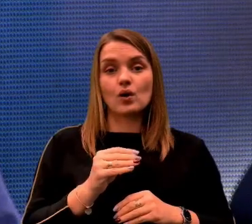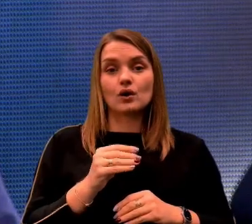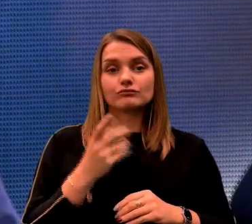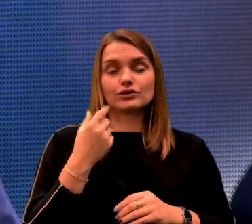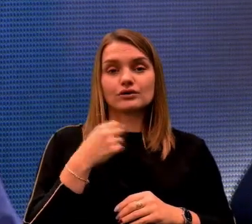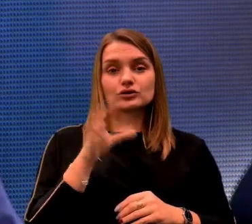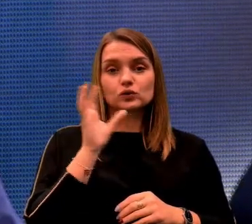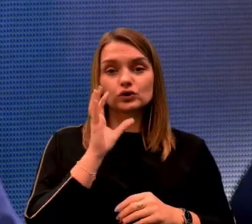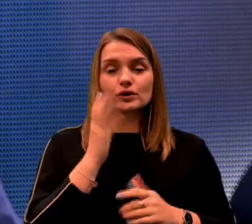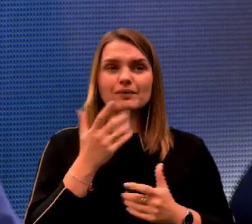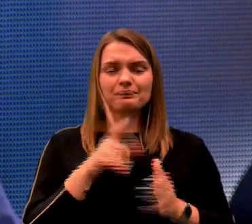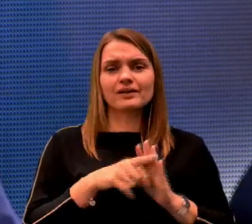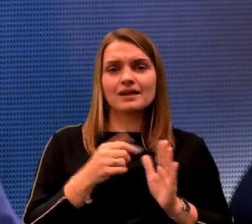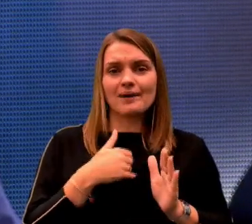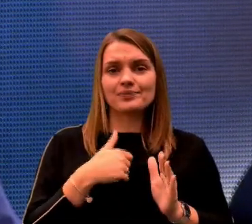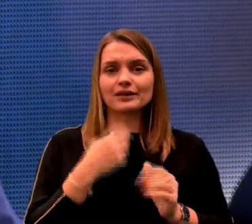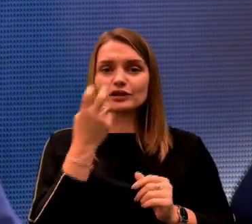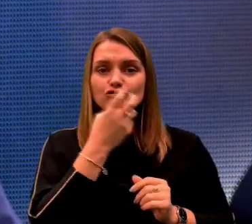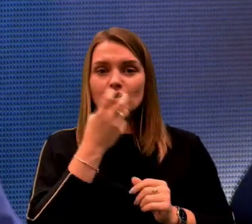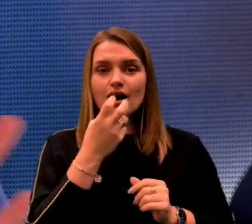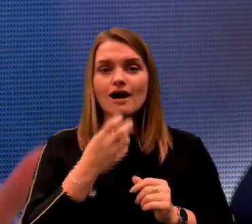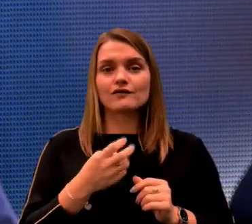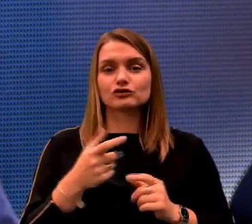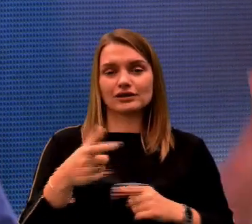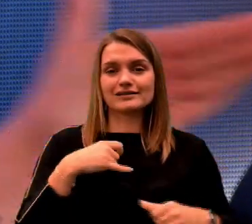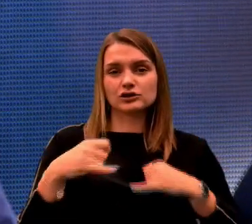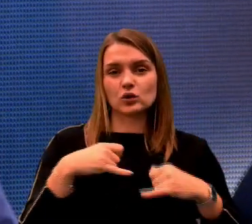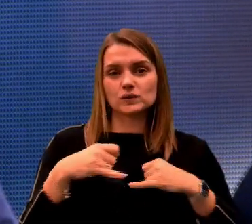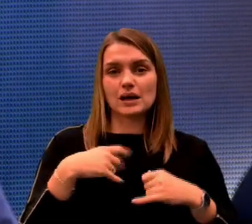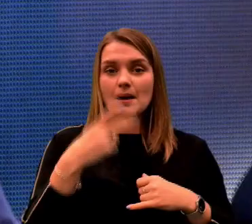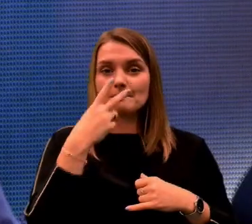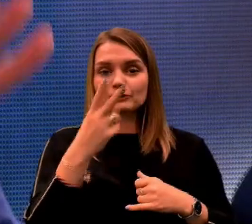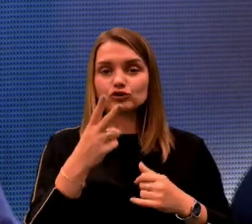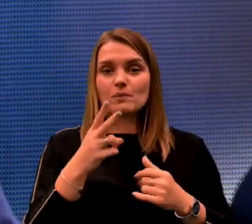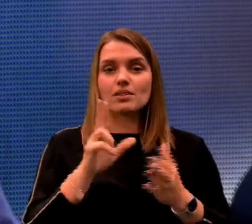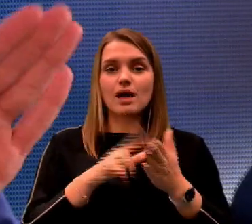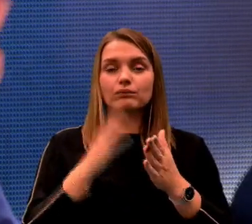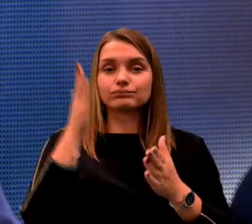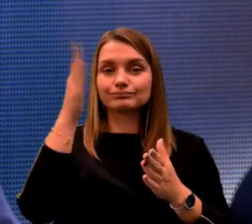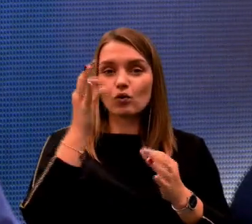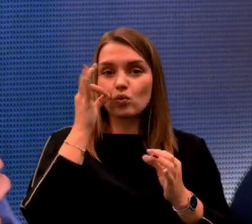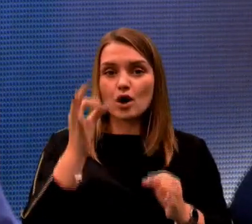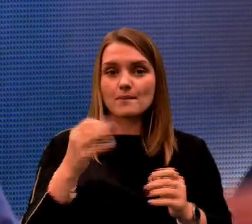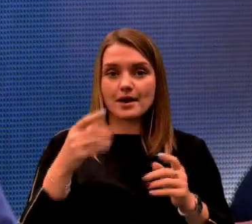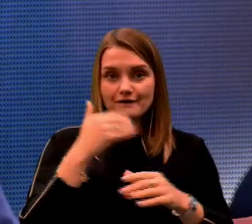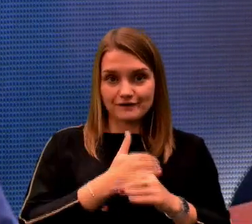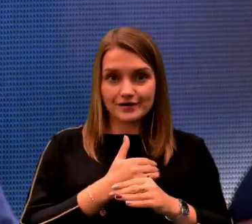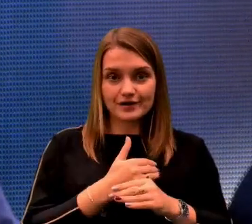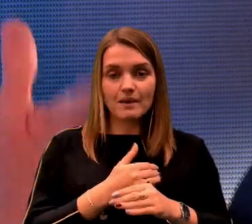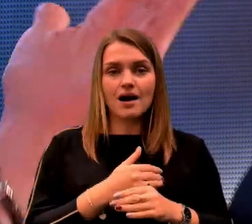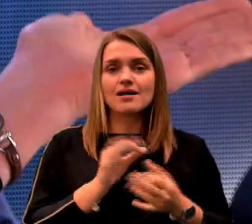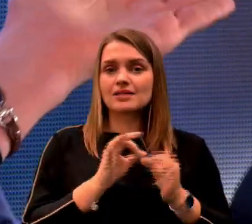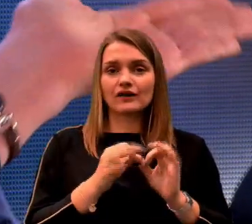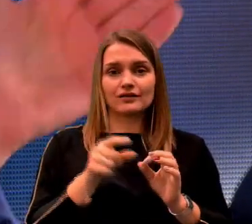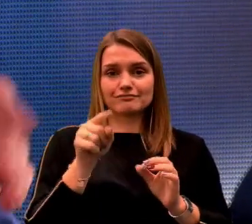jest jakby ciekawe, że my oczywiście jako zarządzający patrzymy z perspektywy dobra firmy, nawet uwzględniamy też perspektywę tego jednego pracownika,